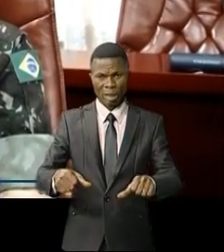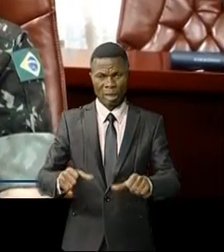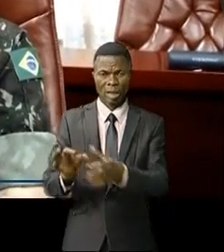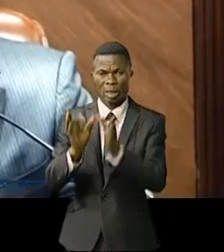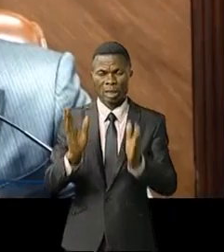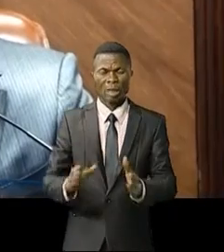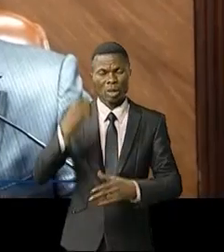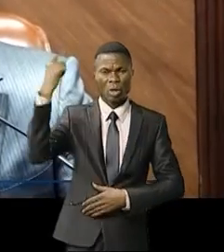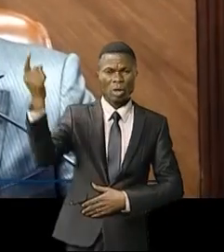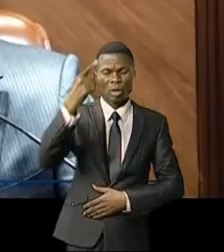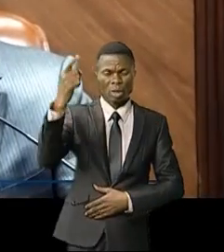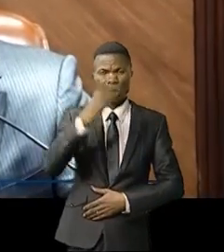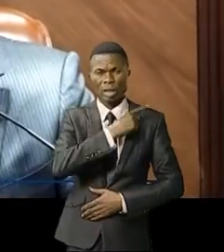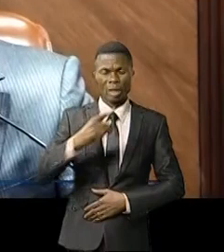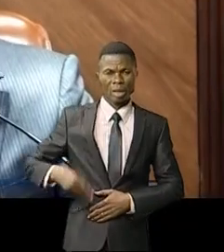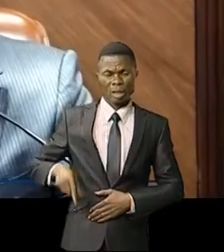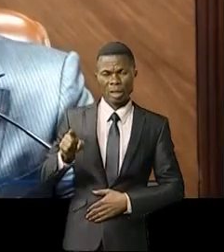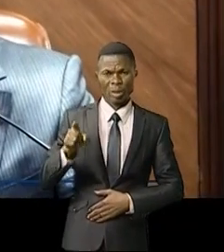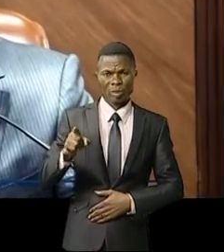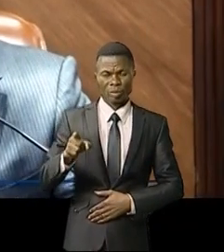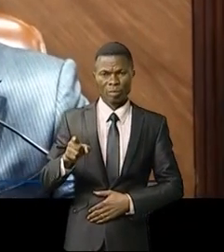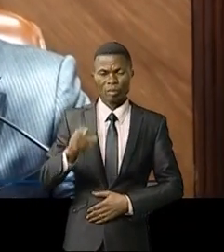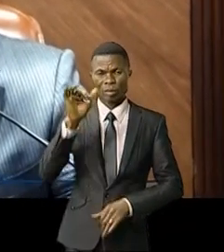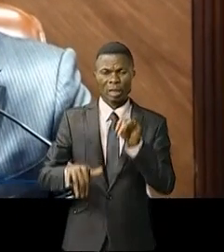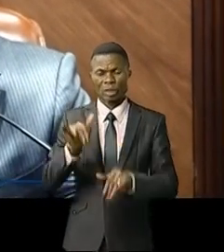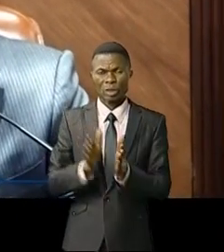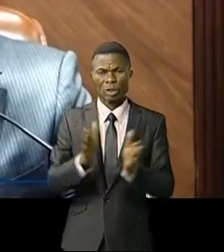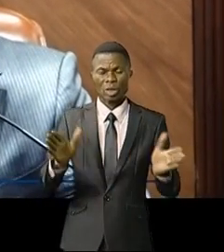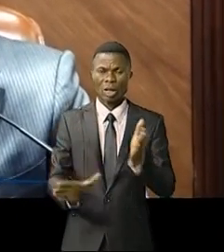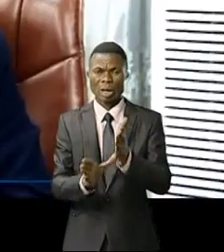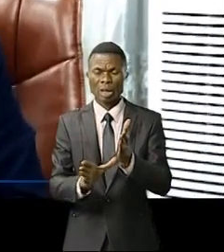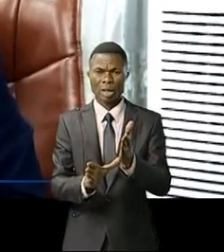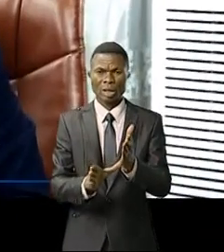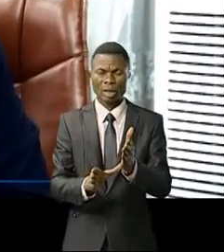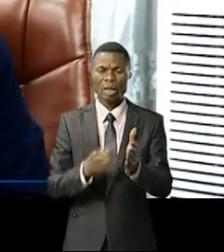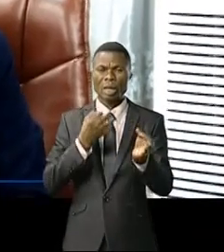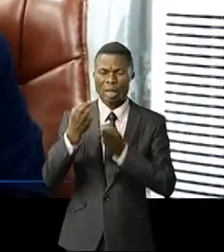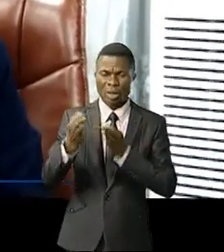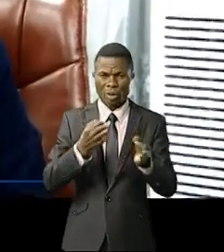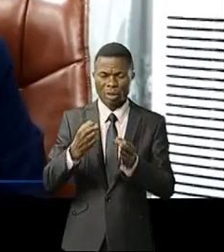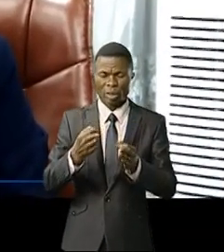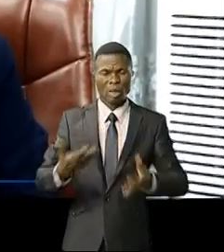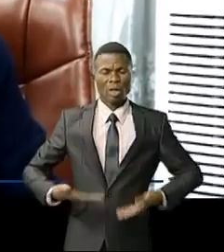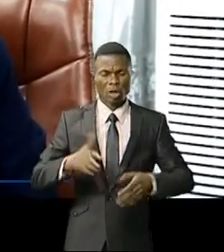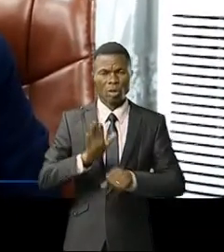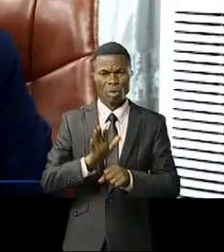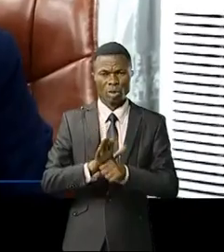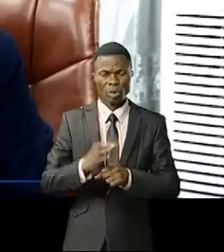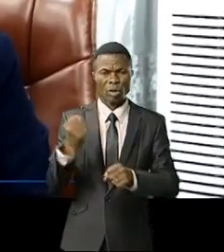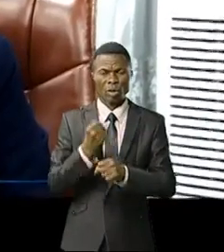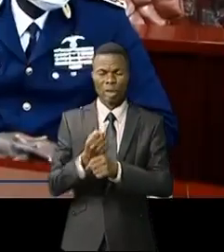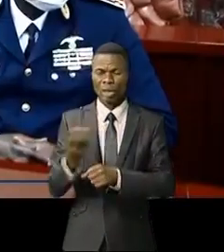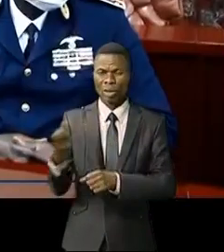coordonnateur humanitaire David Maclachan-Carr, le secrétaire général adjoint Lacroix a d'entrée de jeu salué l'excellence de la